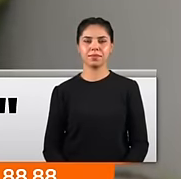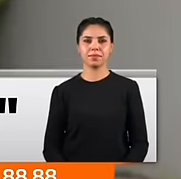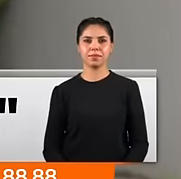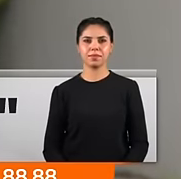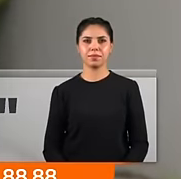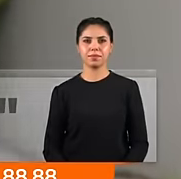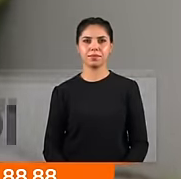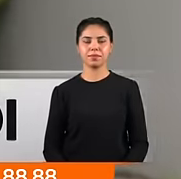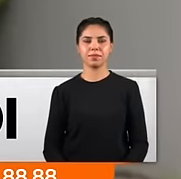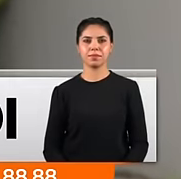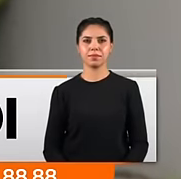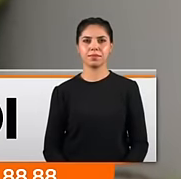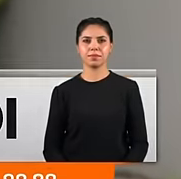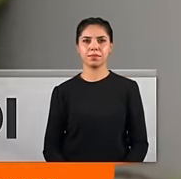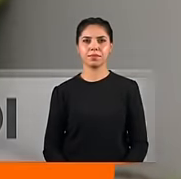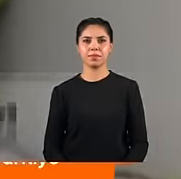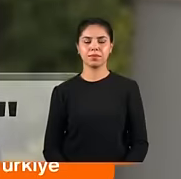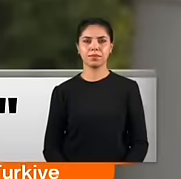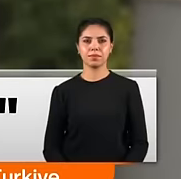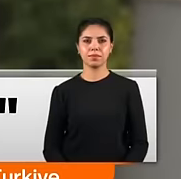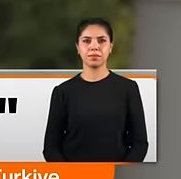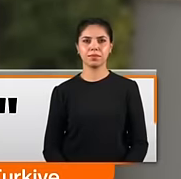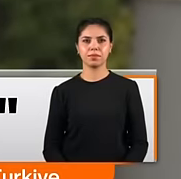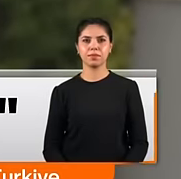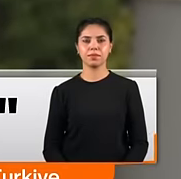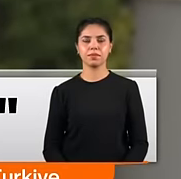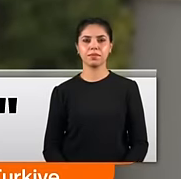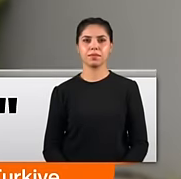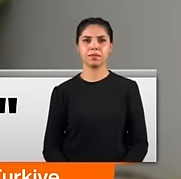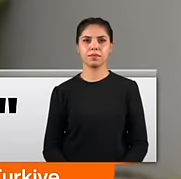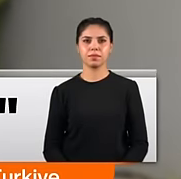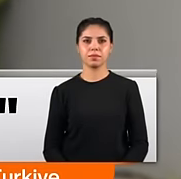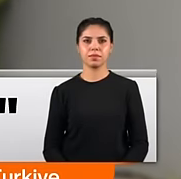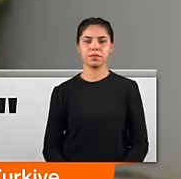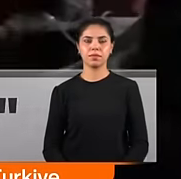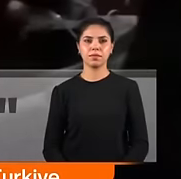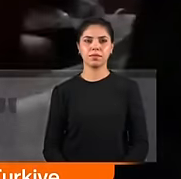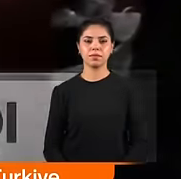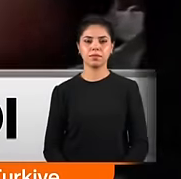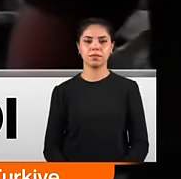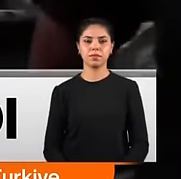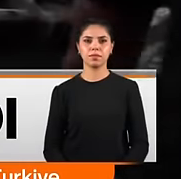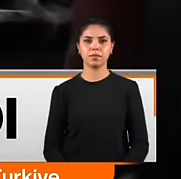Amerika'nın başta siz olmak üzere dedik, buraya müdahil olmanız gerekir dedik.